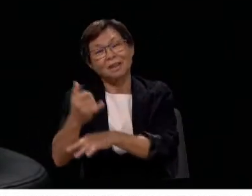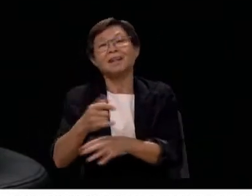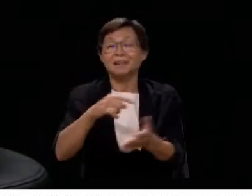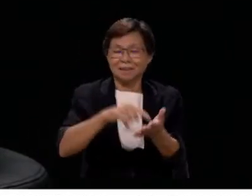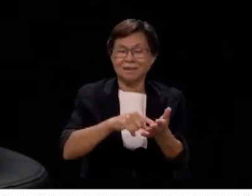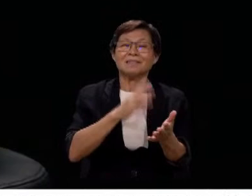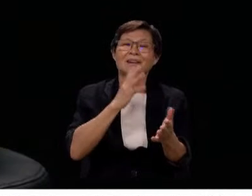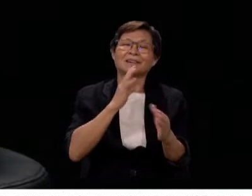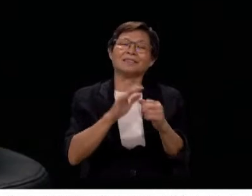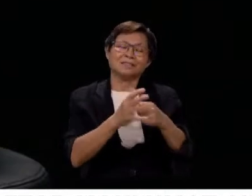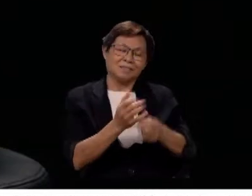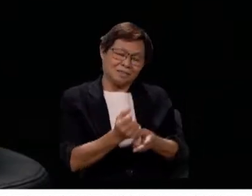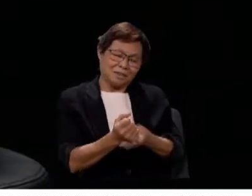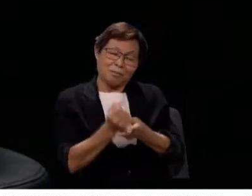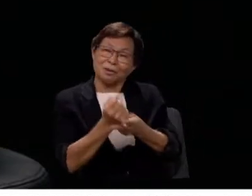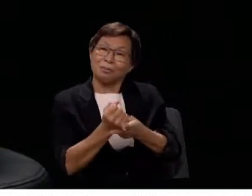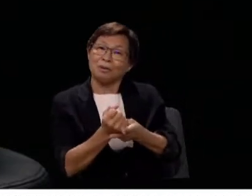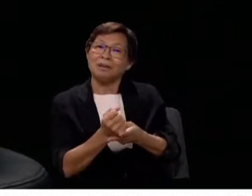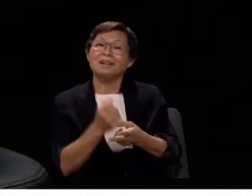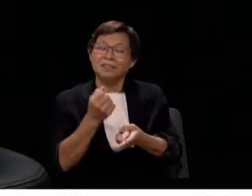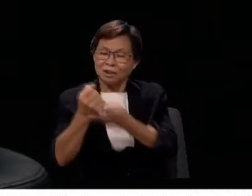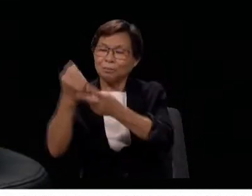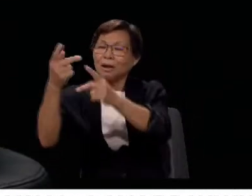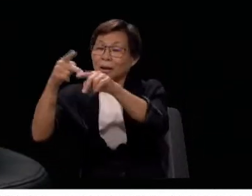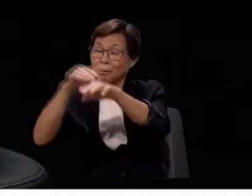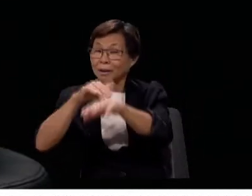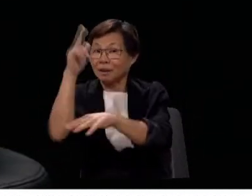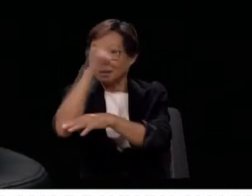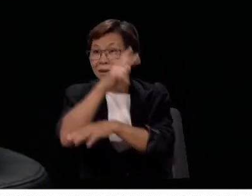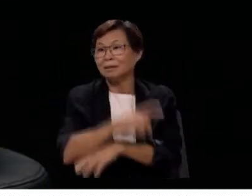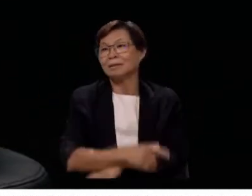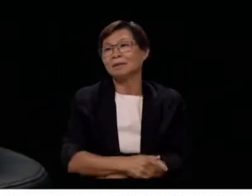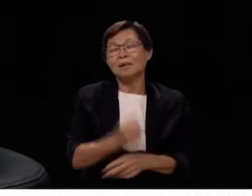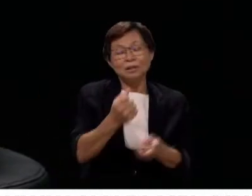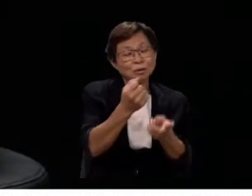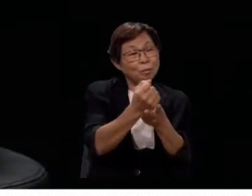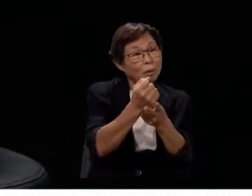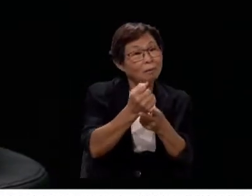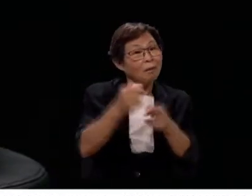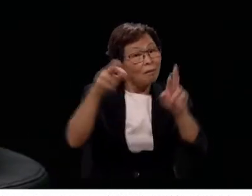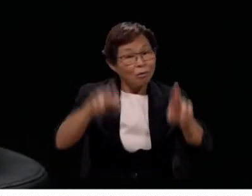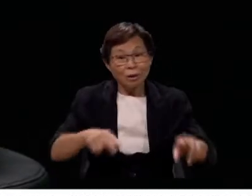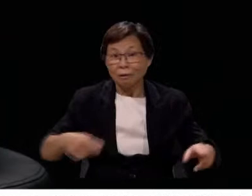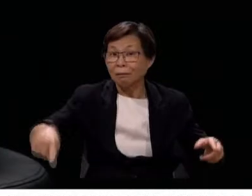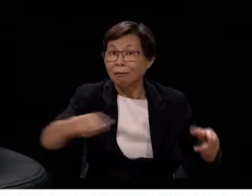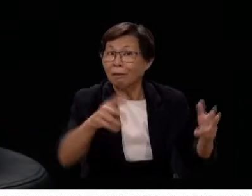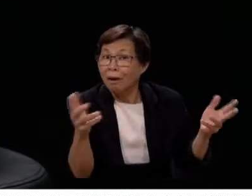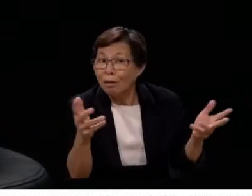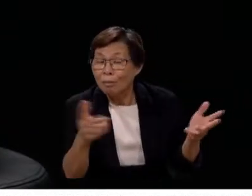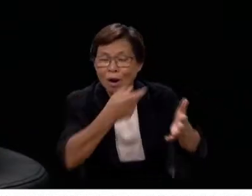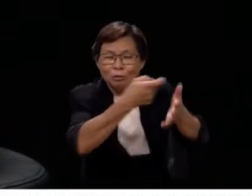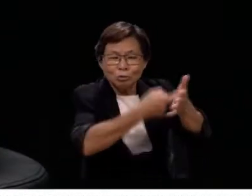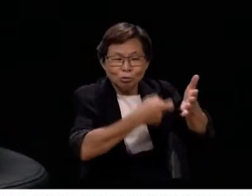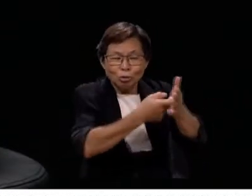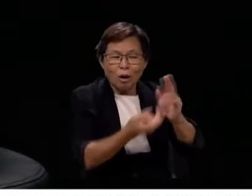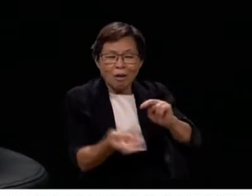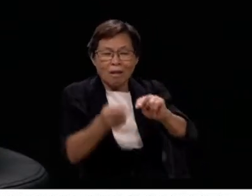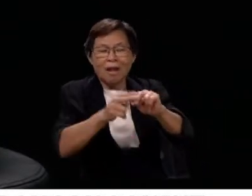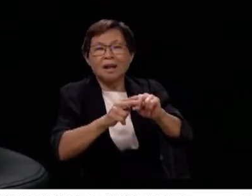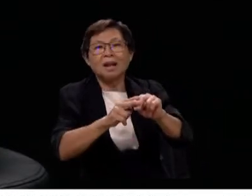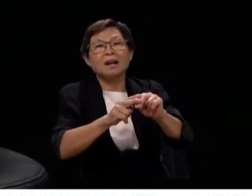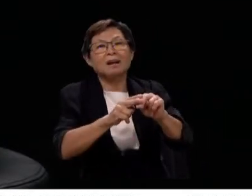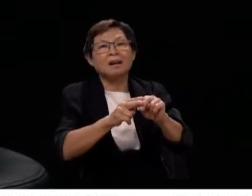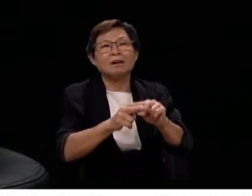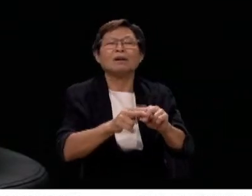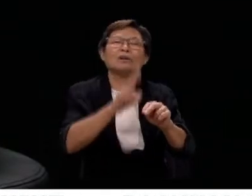penyematan YouTube ada pengobatan pada kerajaannya tapi bayang pula pada penyumbatan pada rakyat sebab tools Keane kalau naik lima